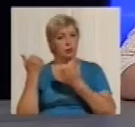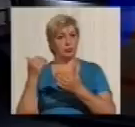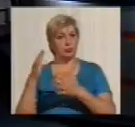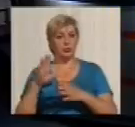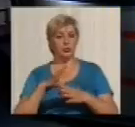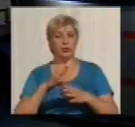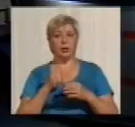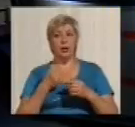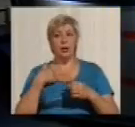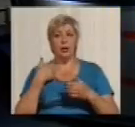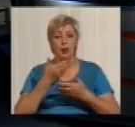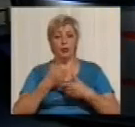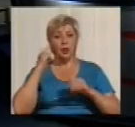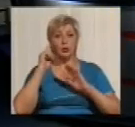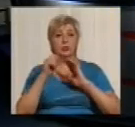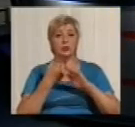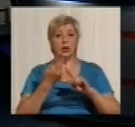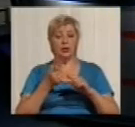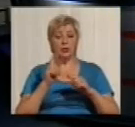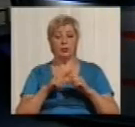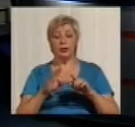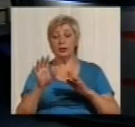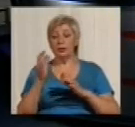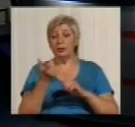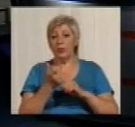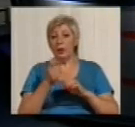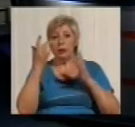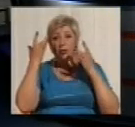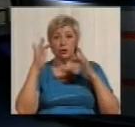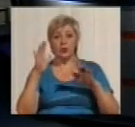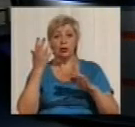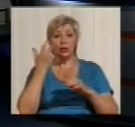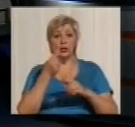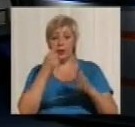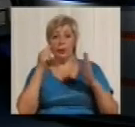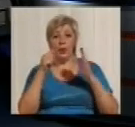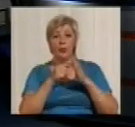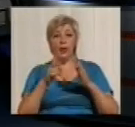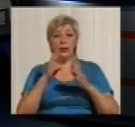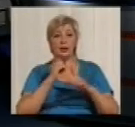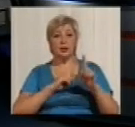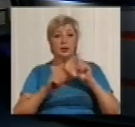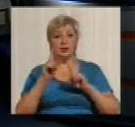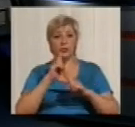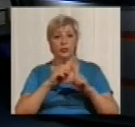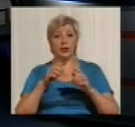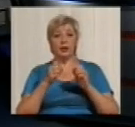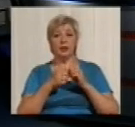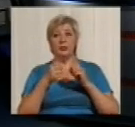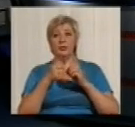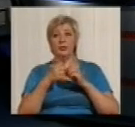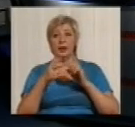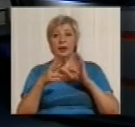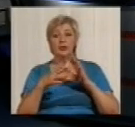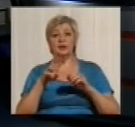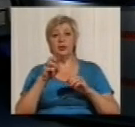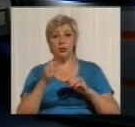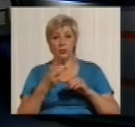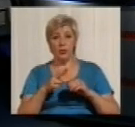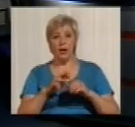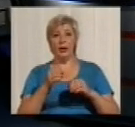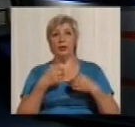об этом совершенно неожиданно, когда попали на родительское собрание 15 мая в 18 часов. Придя на собрание, мы